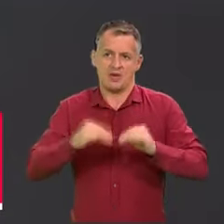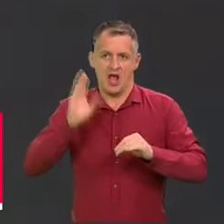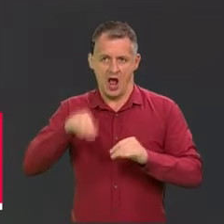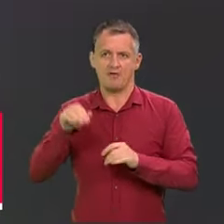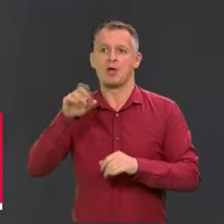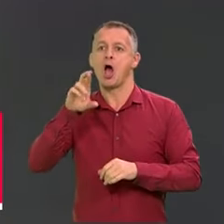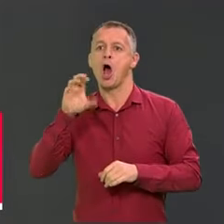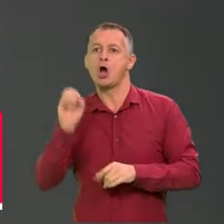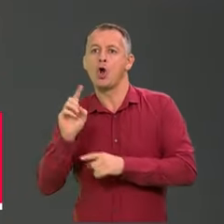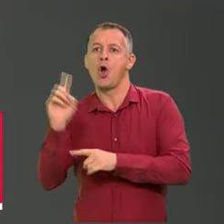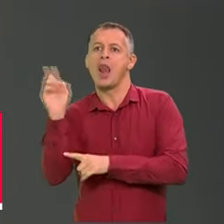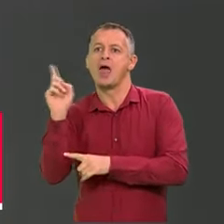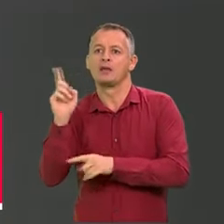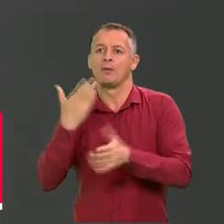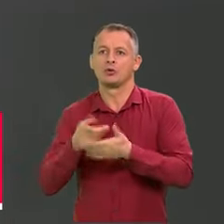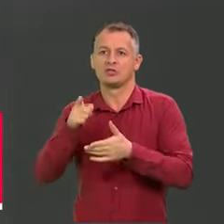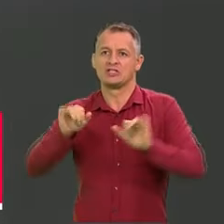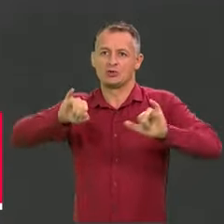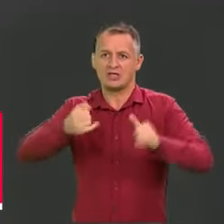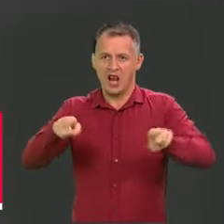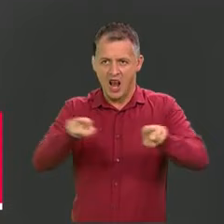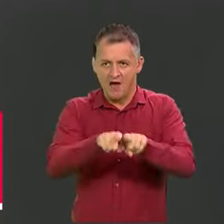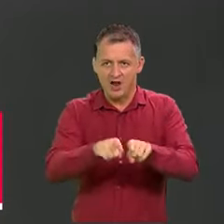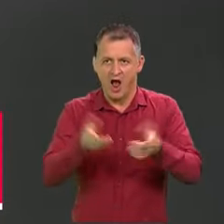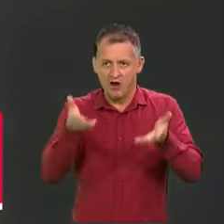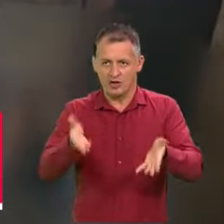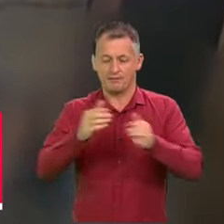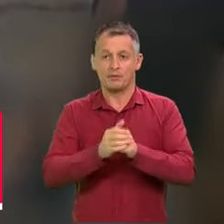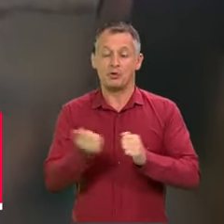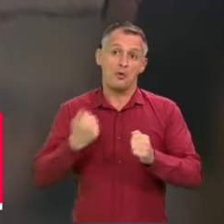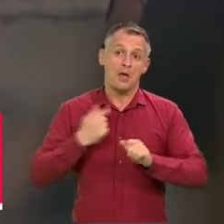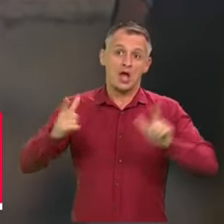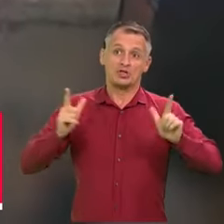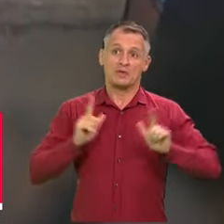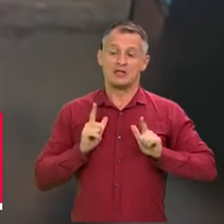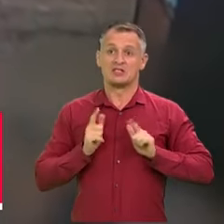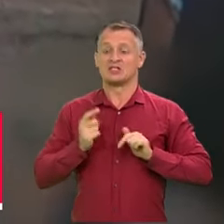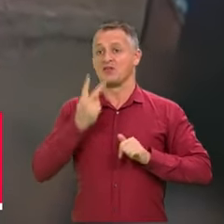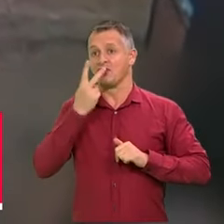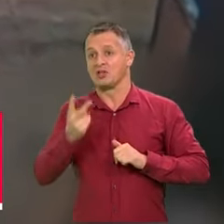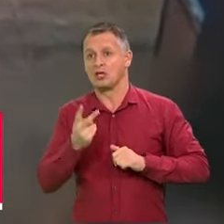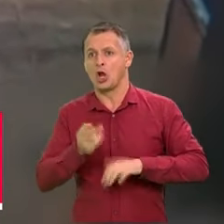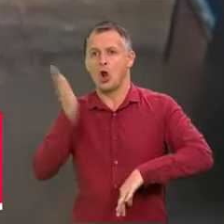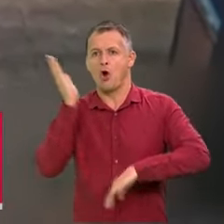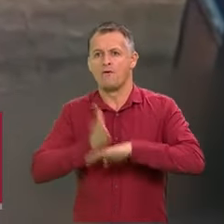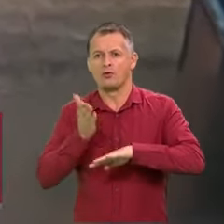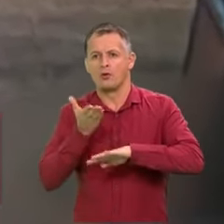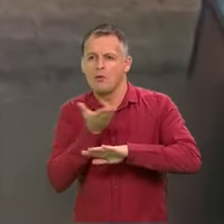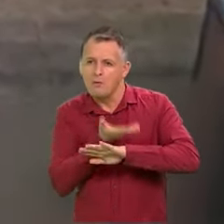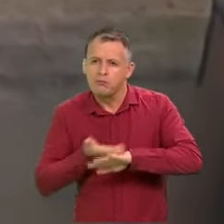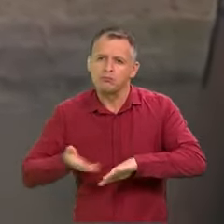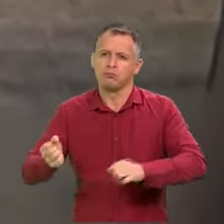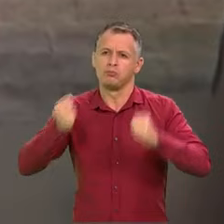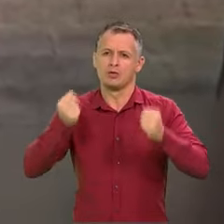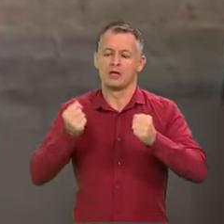de genul acesta. Mă așteptam să asistăm la o lovitură de supra-saturare a sistemului